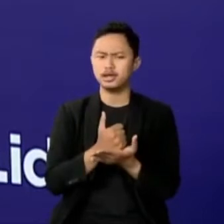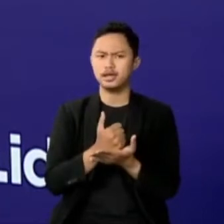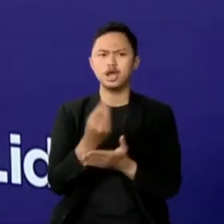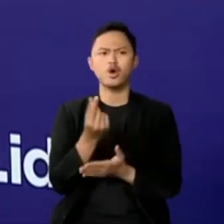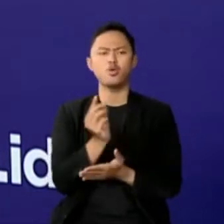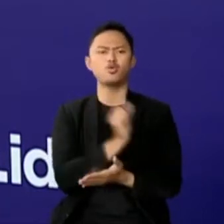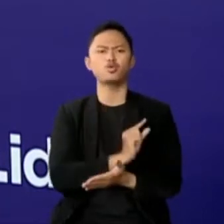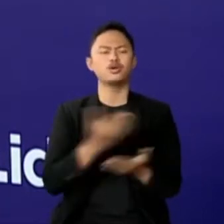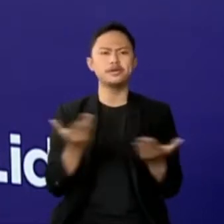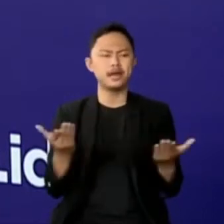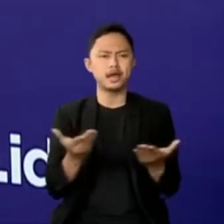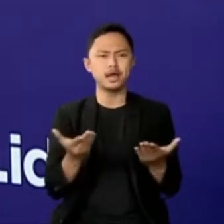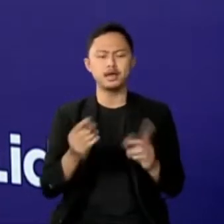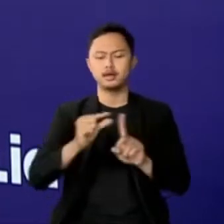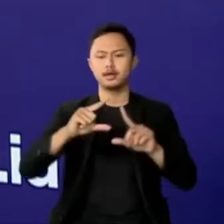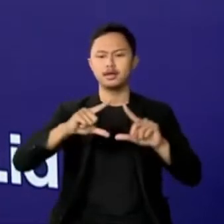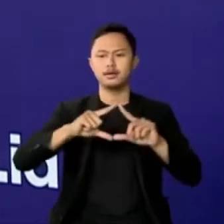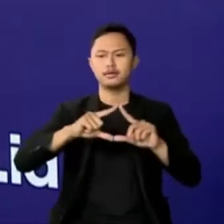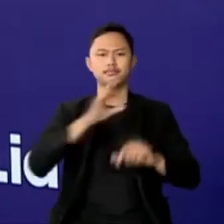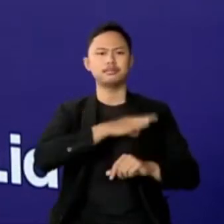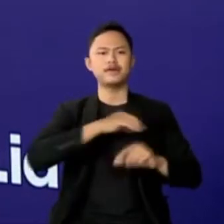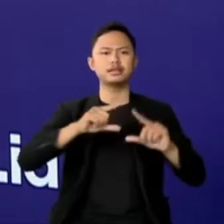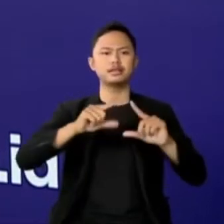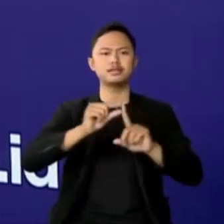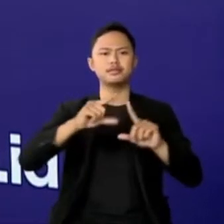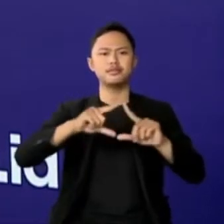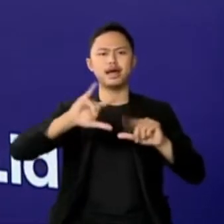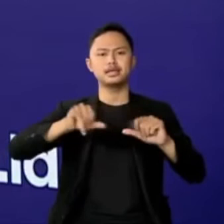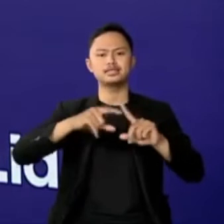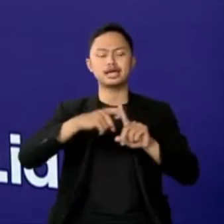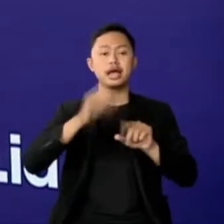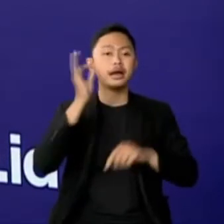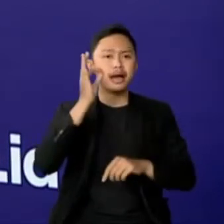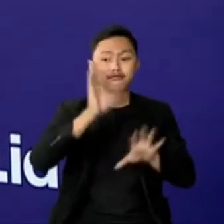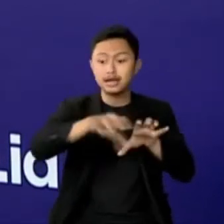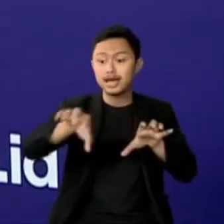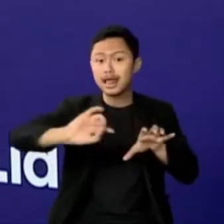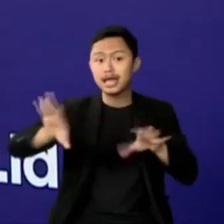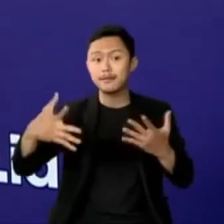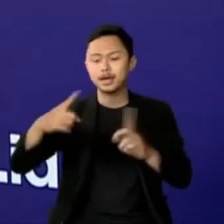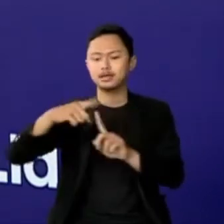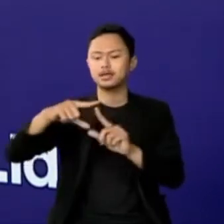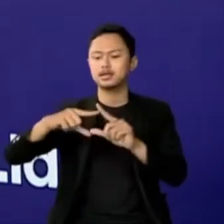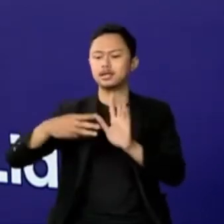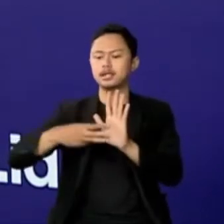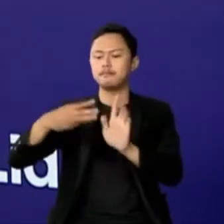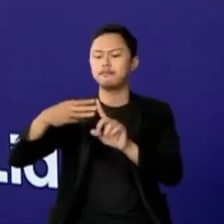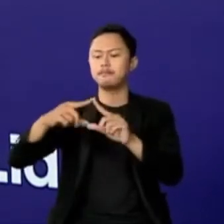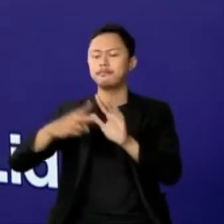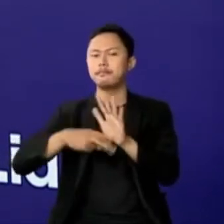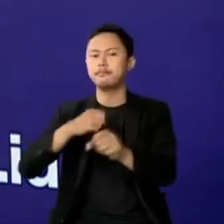paling besar itu bergantung pada pajak mohon maaf kalau daerah lain Kanada tambang ada